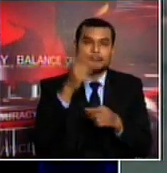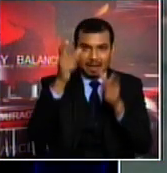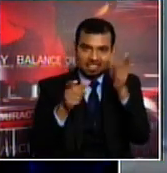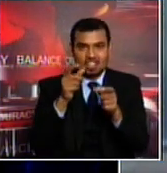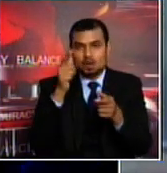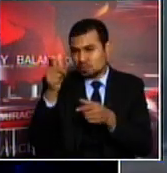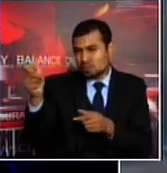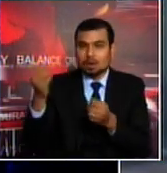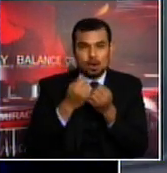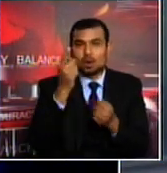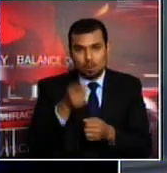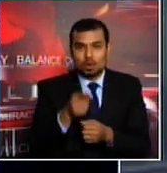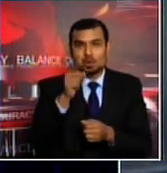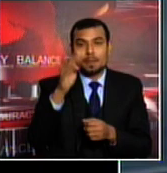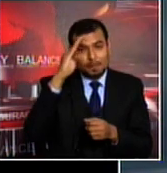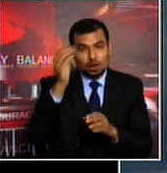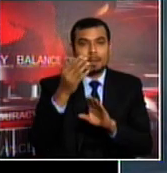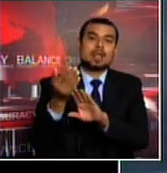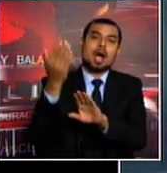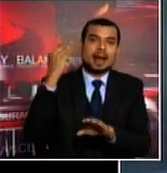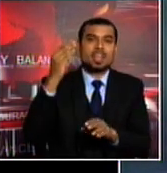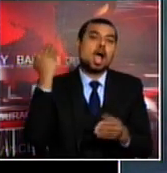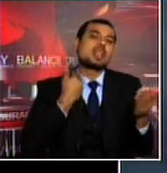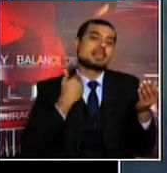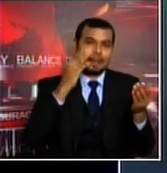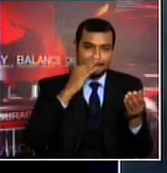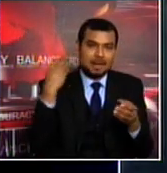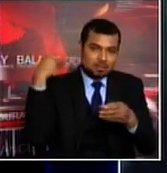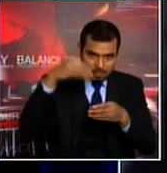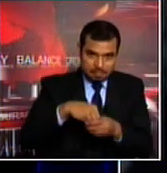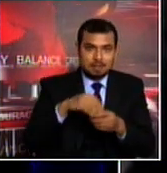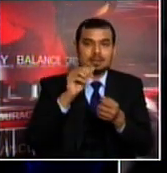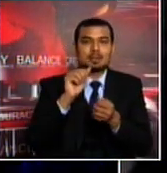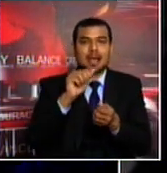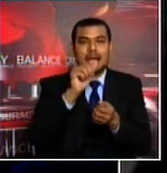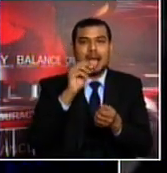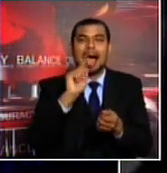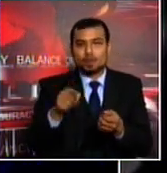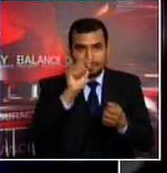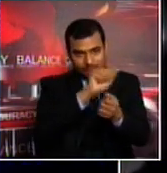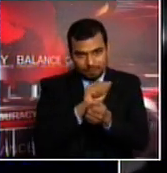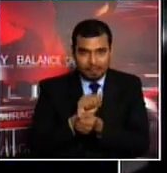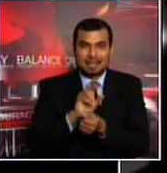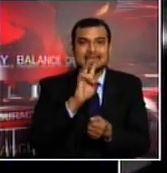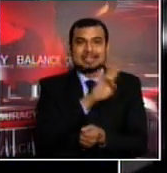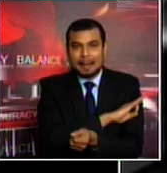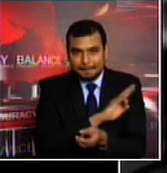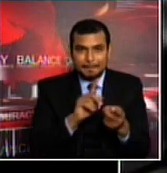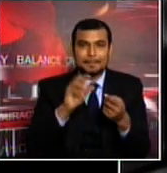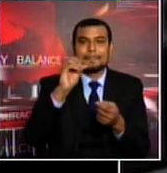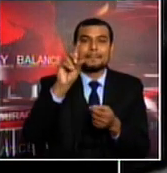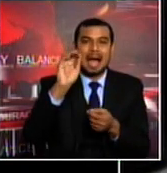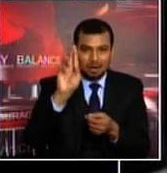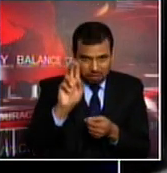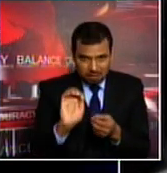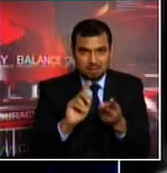थियो। प्रहरीले यसअघि हत्यामा संलग्न भएको आरोपमा श्यामबहादुर गोङ्बे, शालिकराम चापागाई, पारस भट्टराई